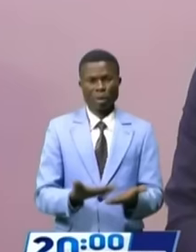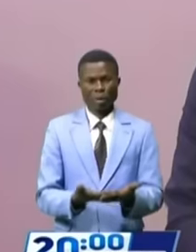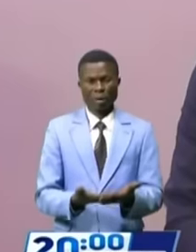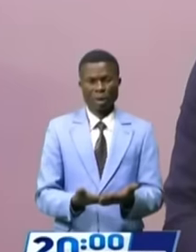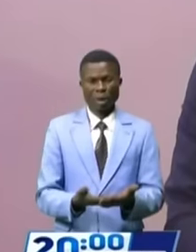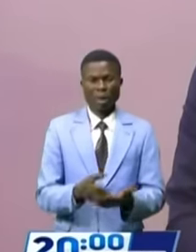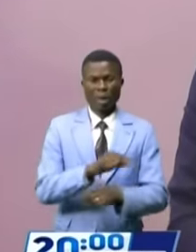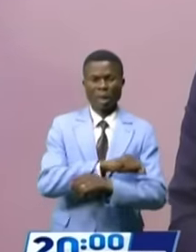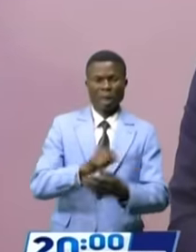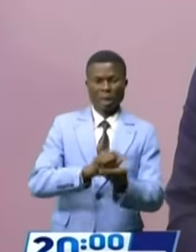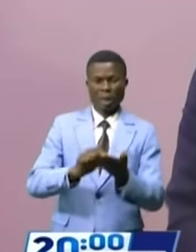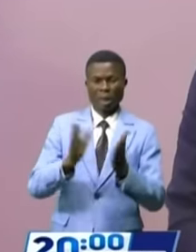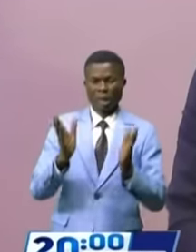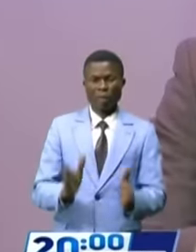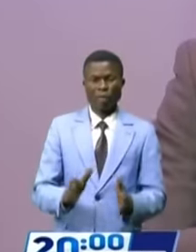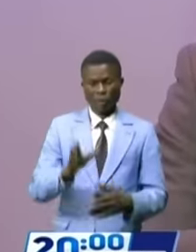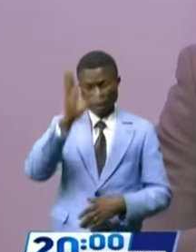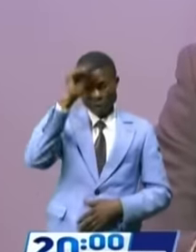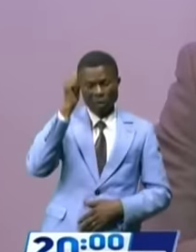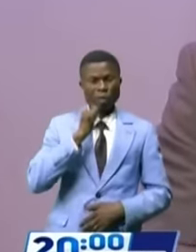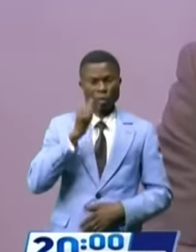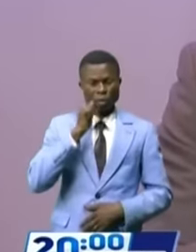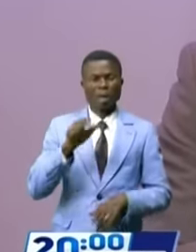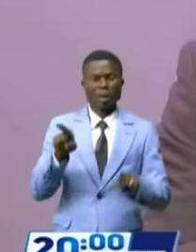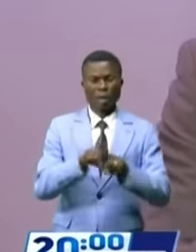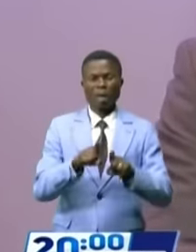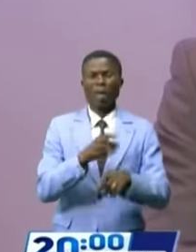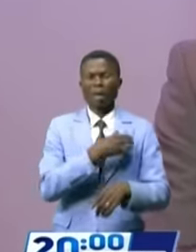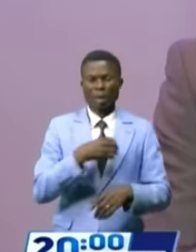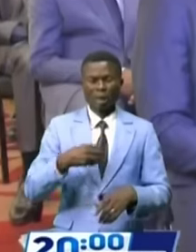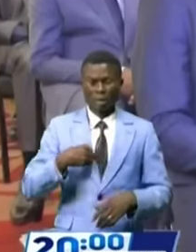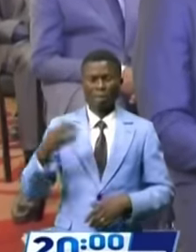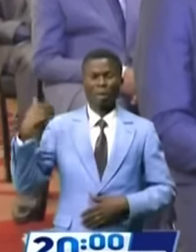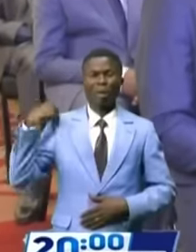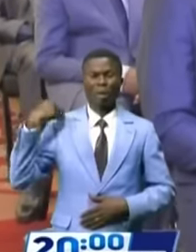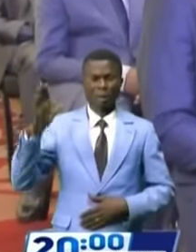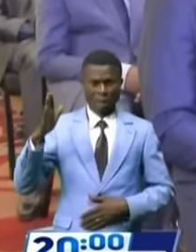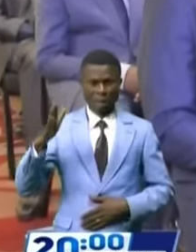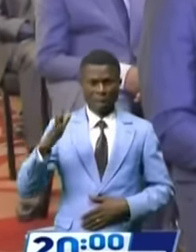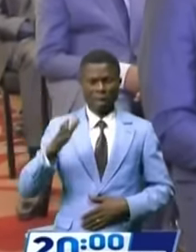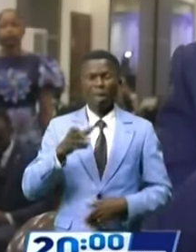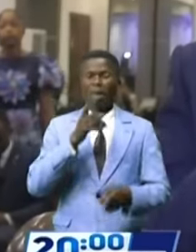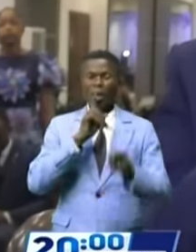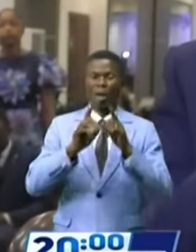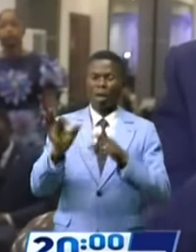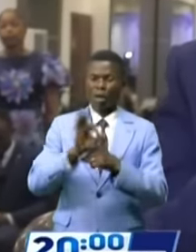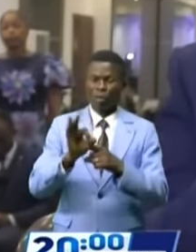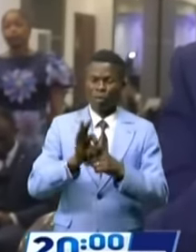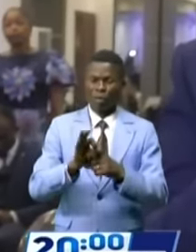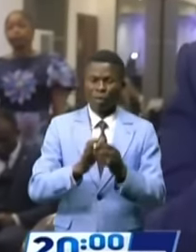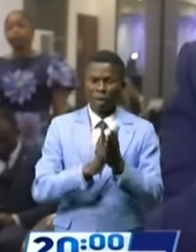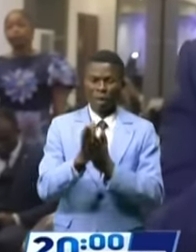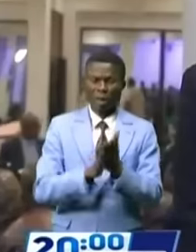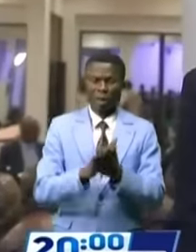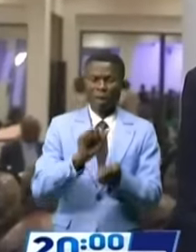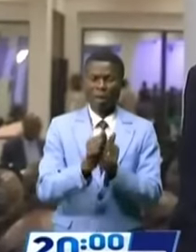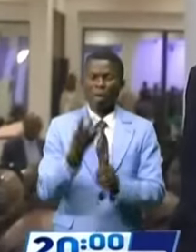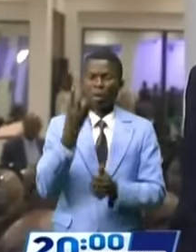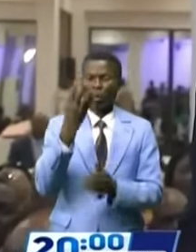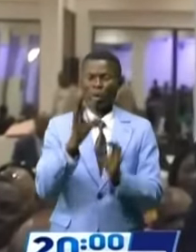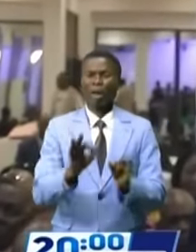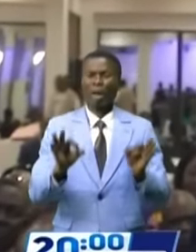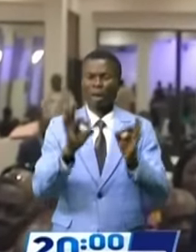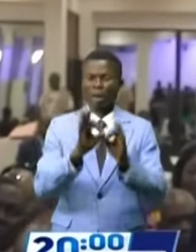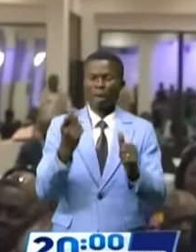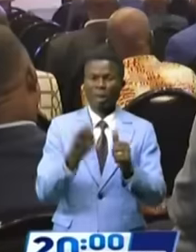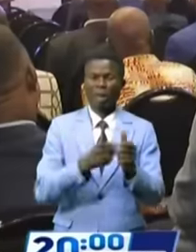greffier, une greffière, ce sont des hommes et des femmes d'État. Ces échanges s'articulent autour des quatre points majeurs, à